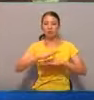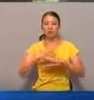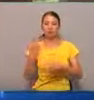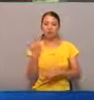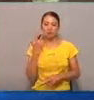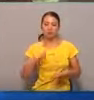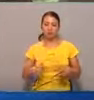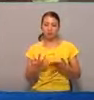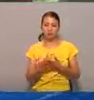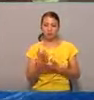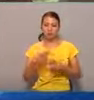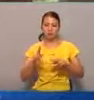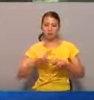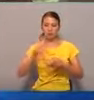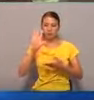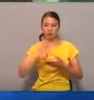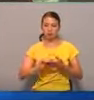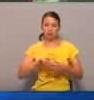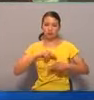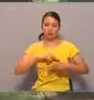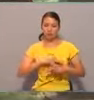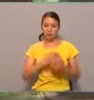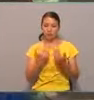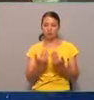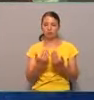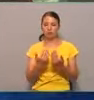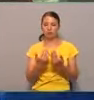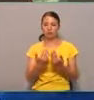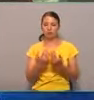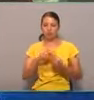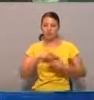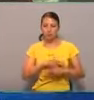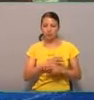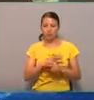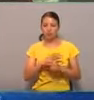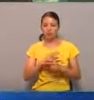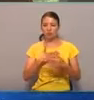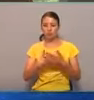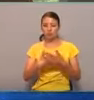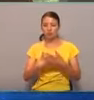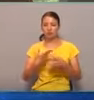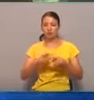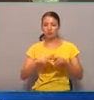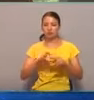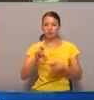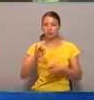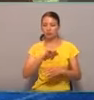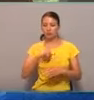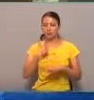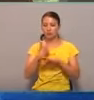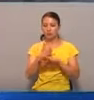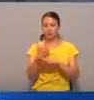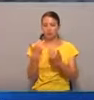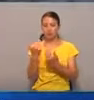орынды иеленді. Бұның бәрі еңбектің арқасы. Еңбектің жемісі Ерлан Қуанышұлының тікелей басшылығының